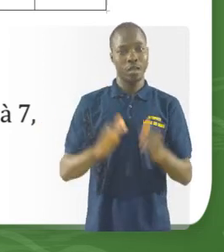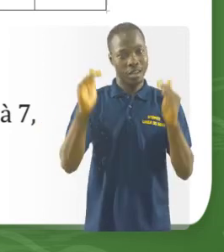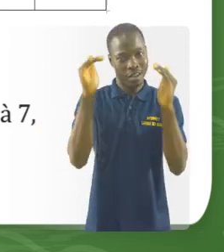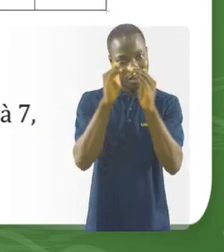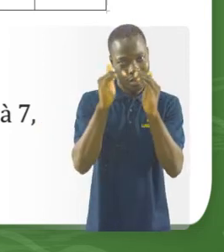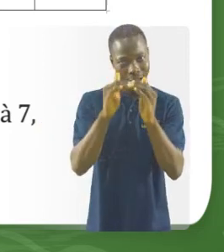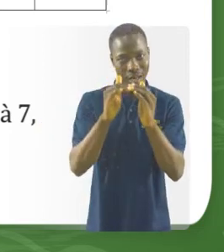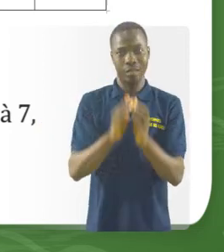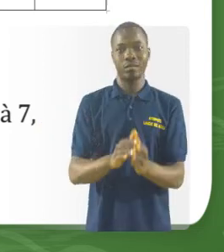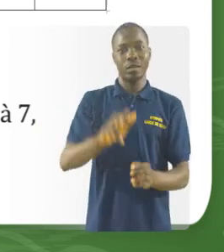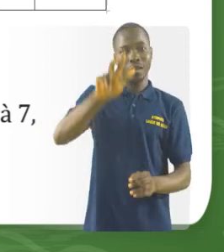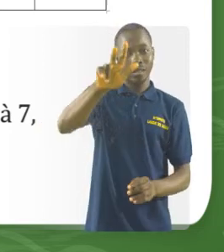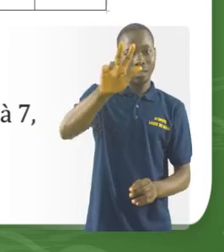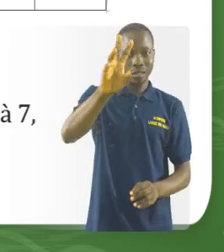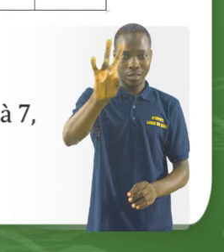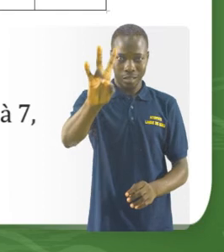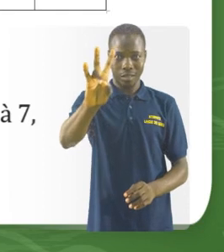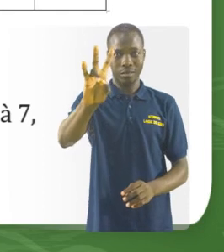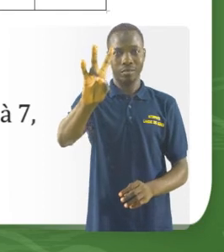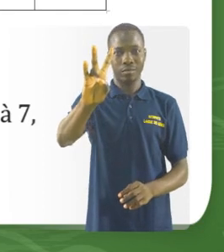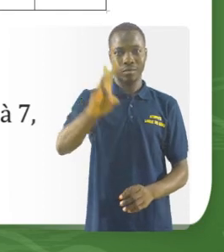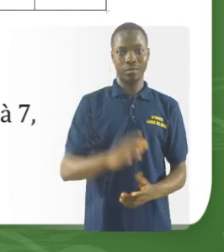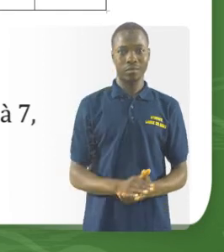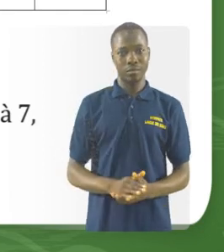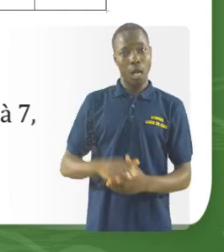donne 37.